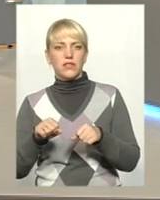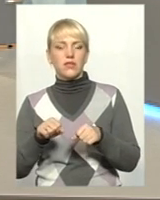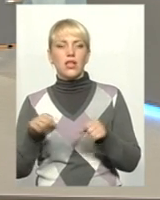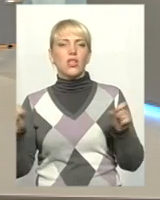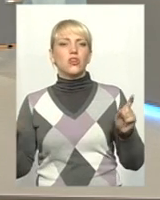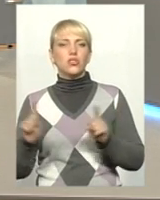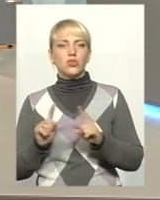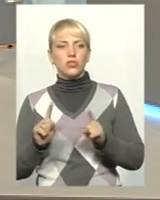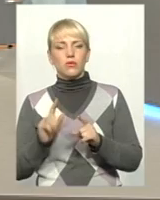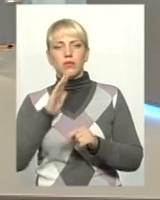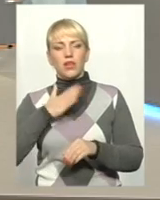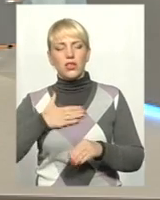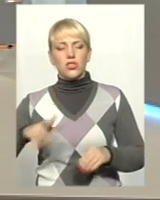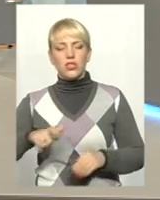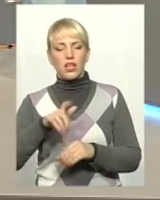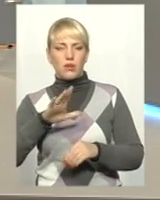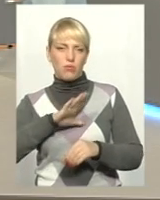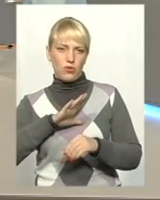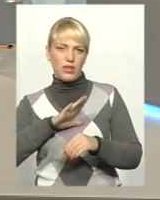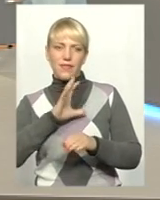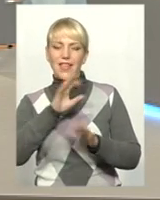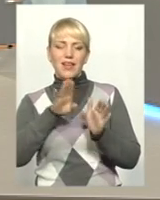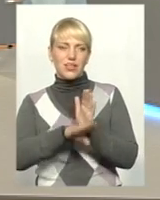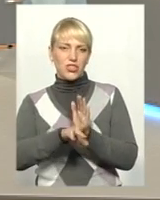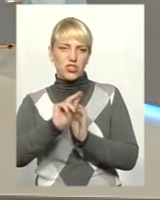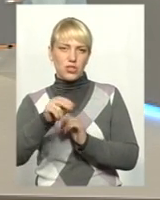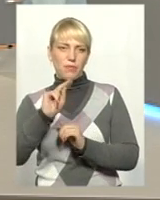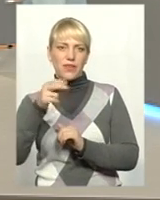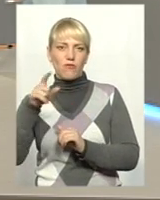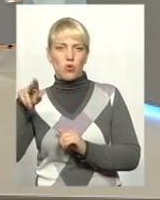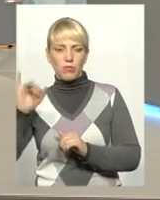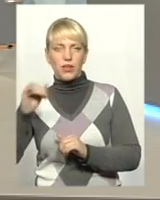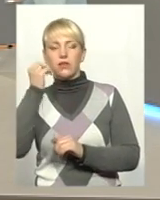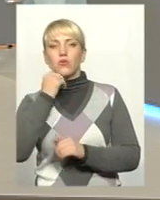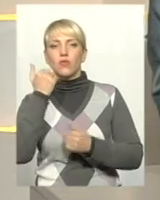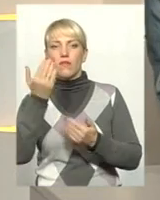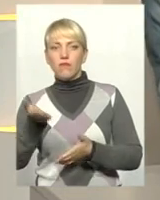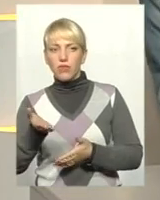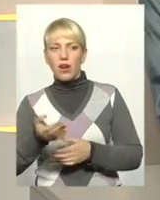знайдеться можливість, щоб наші шляхи були не гірші, ніж в Європейському Союзі. Дякую вам.